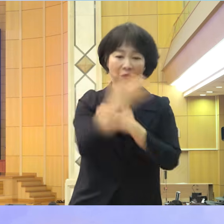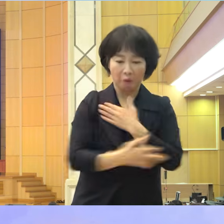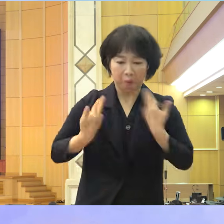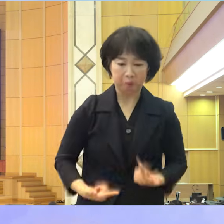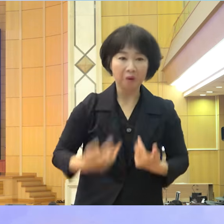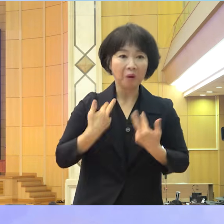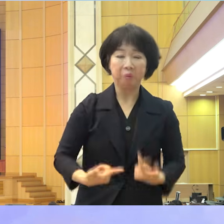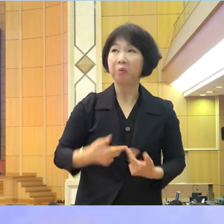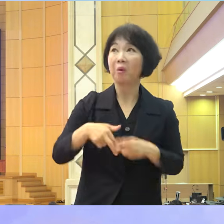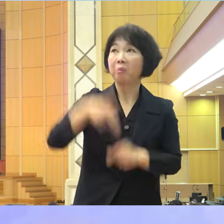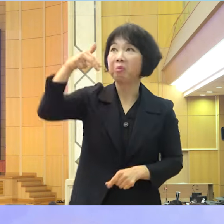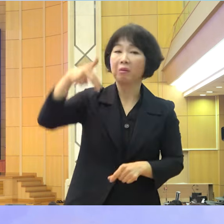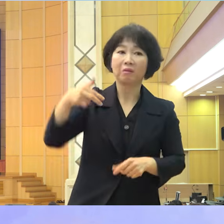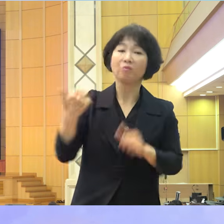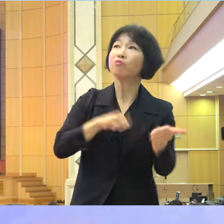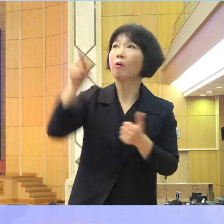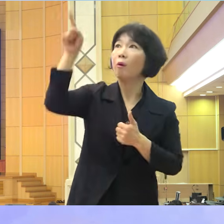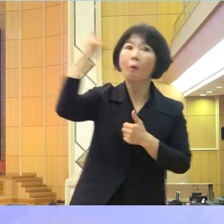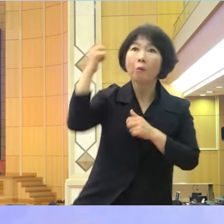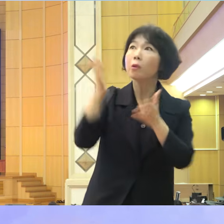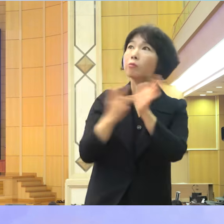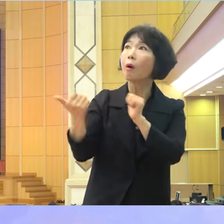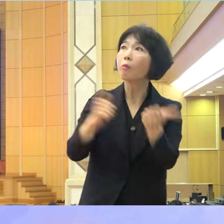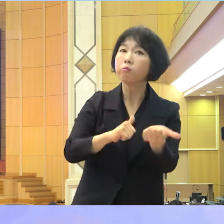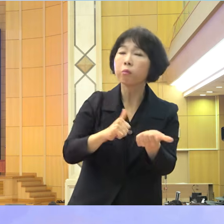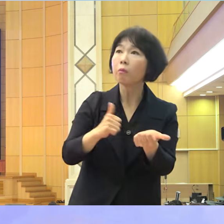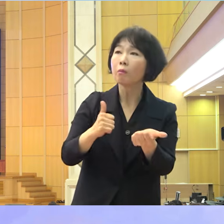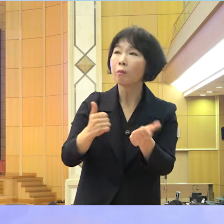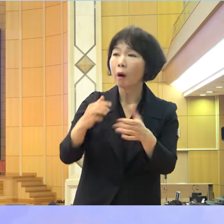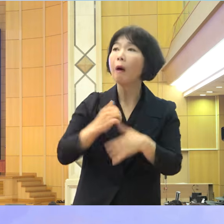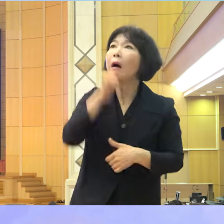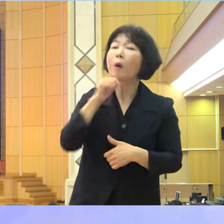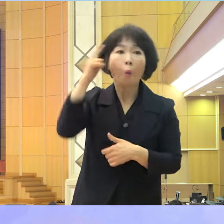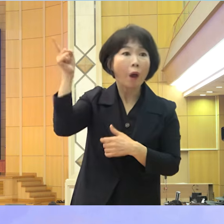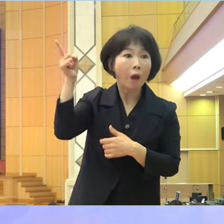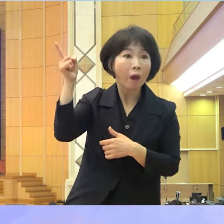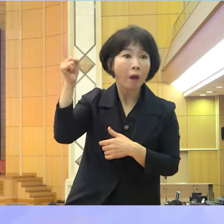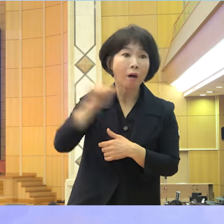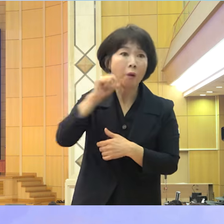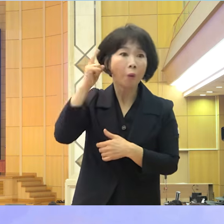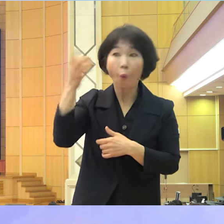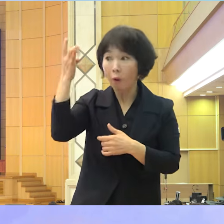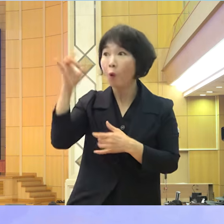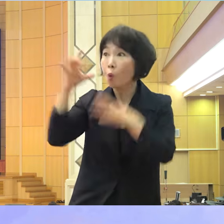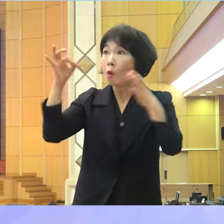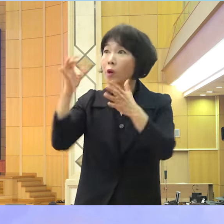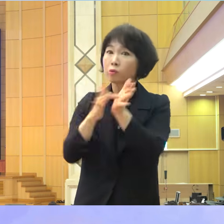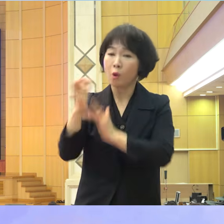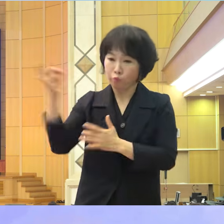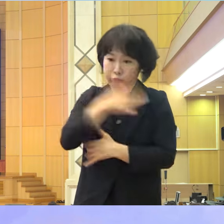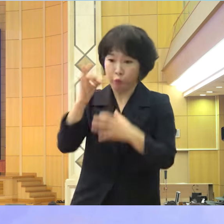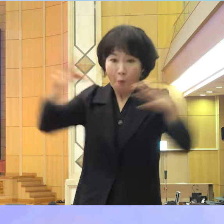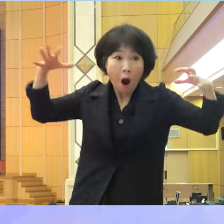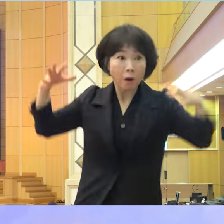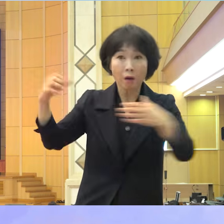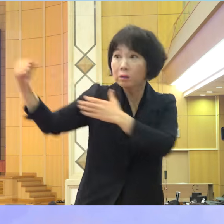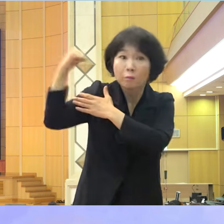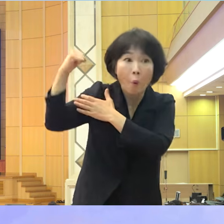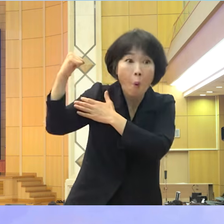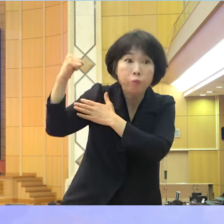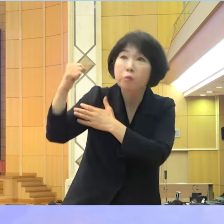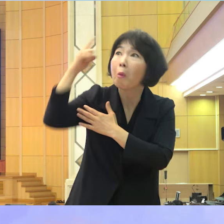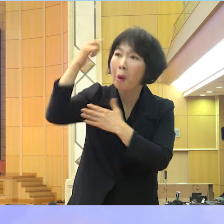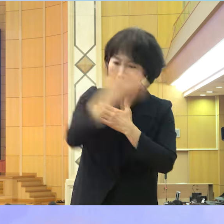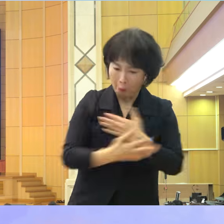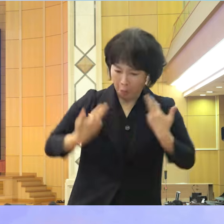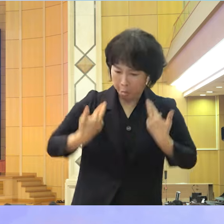그의 가난함으로 말미암아 너희를 어떻게, 우리를 부유하게 하려고. 우리 독생자 하나님이 뭐